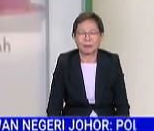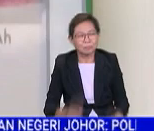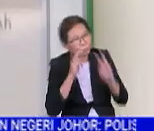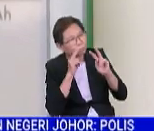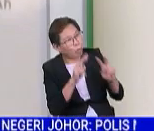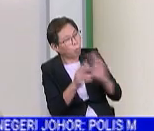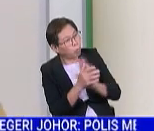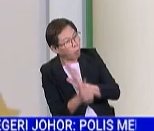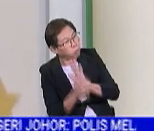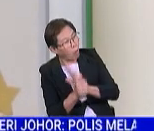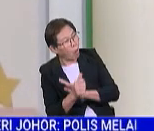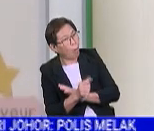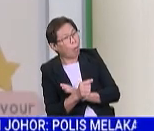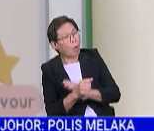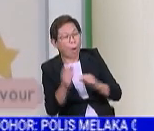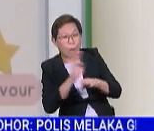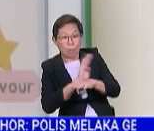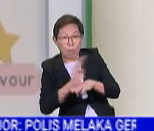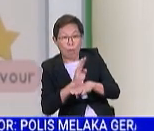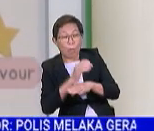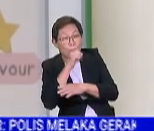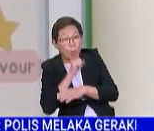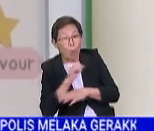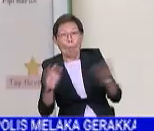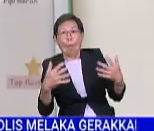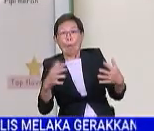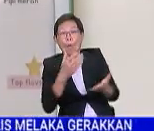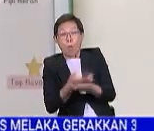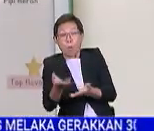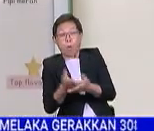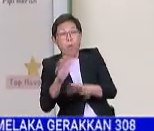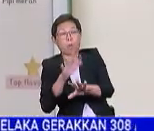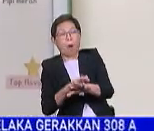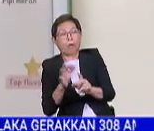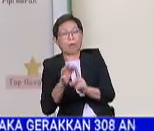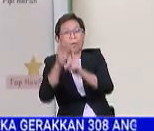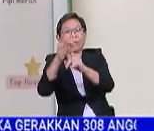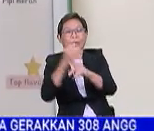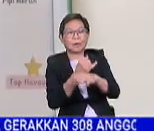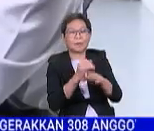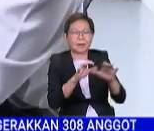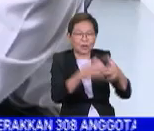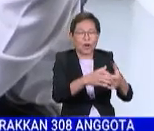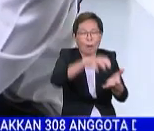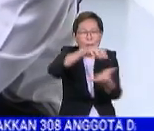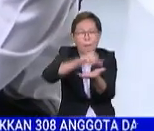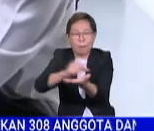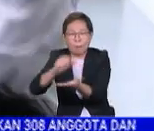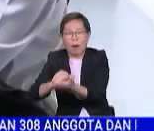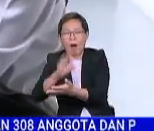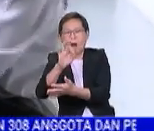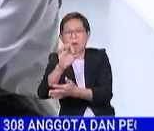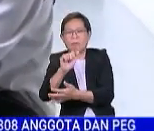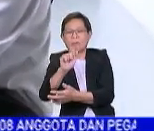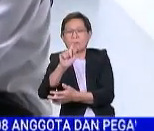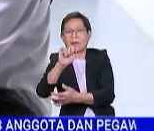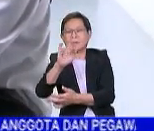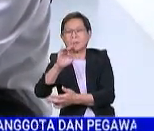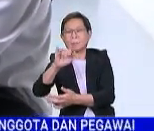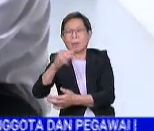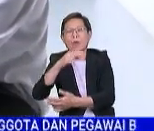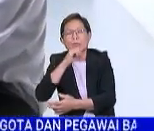Melihat potensi perniagaan ais krim mendapat permintaan tinggi, khasnya dalam industri catering, Fatimah Syafi'i, 30